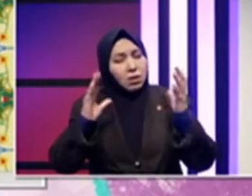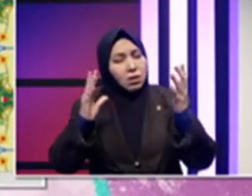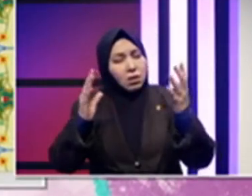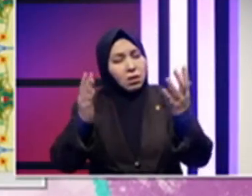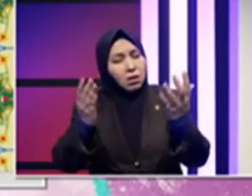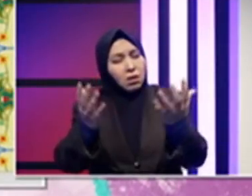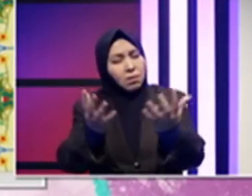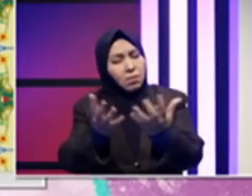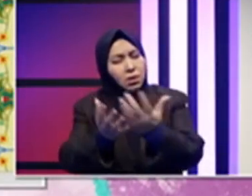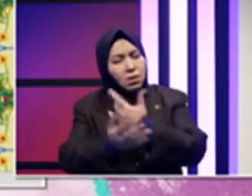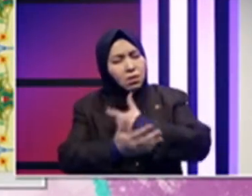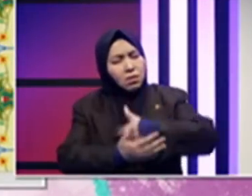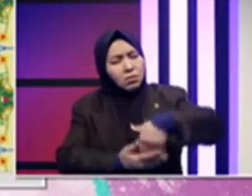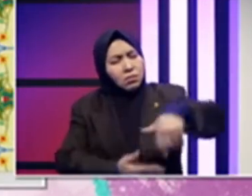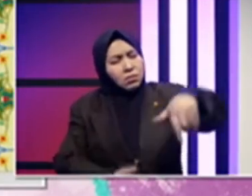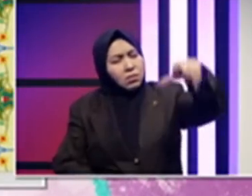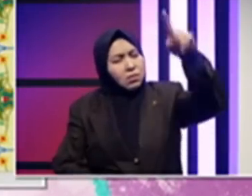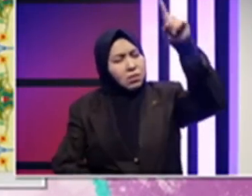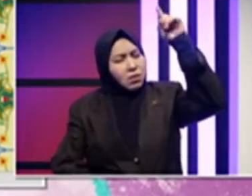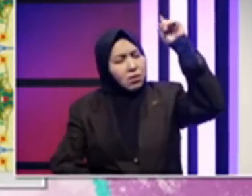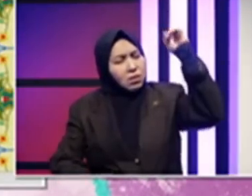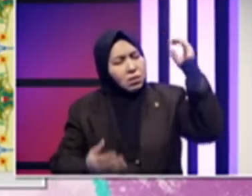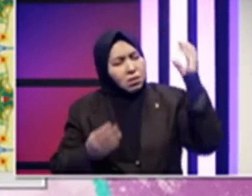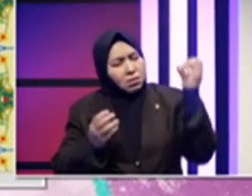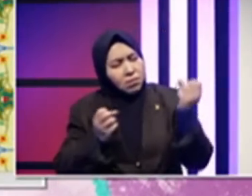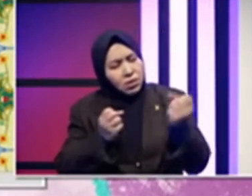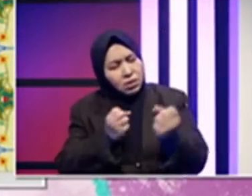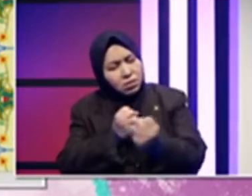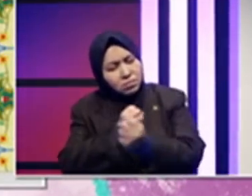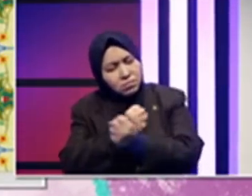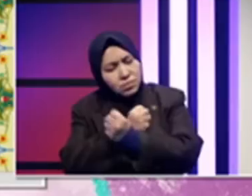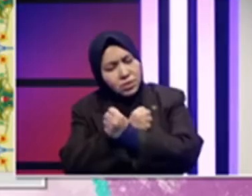العالمين الرحمن